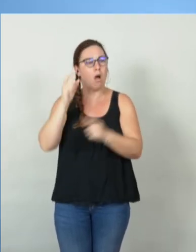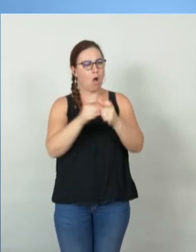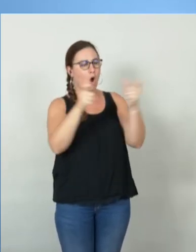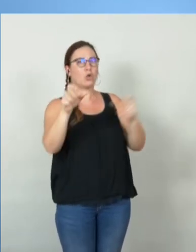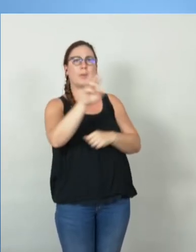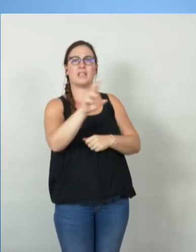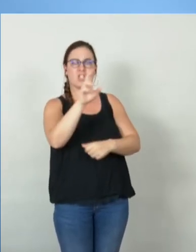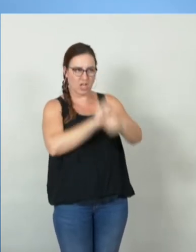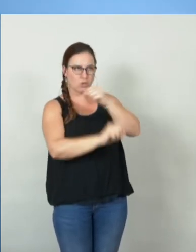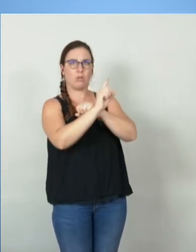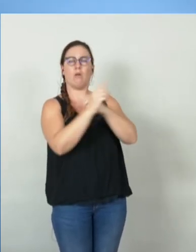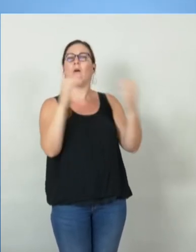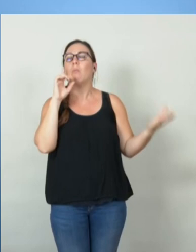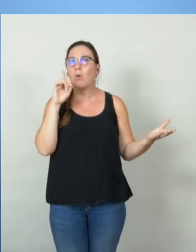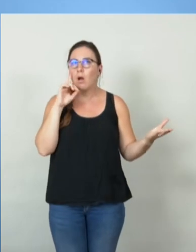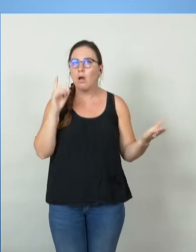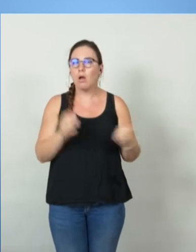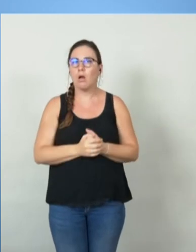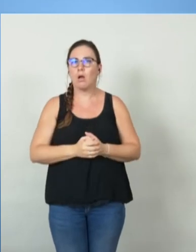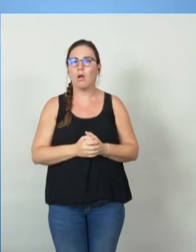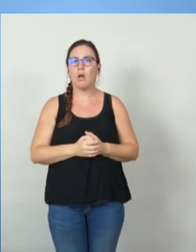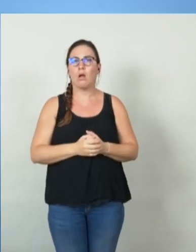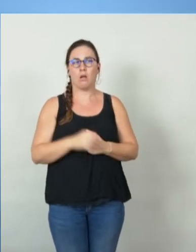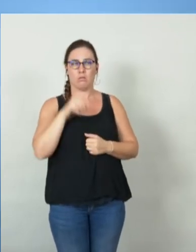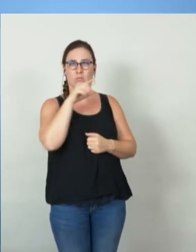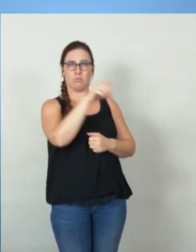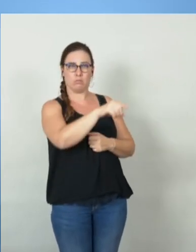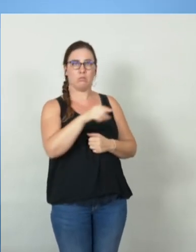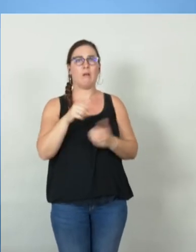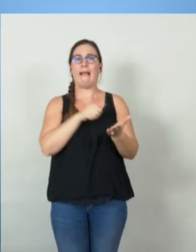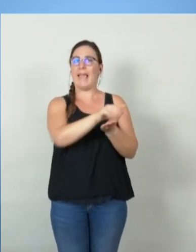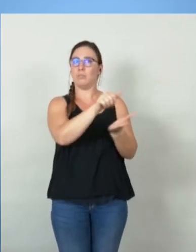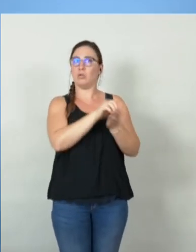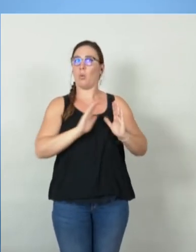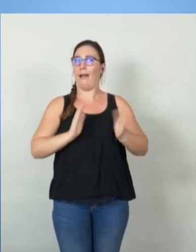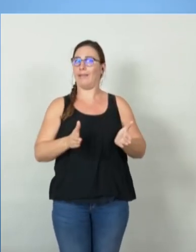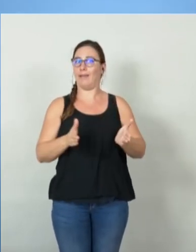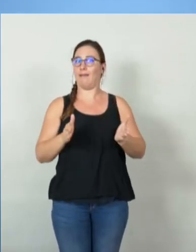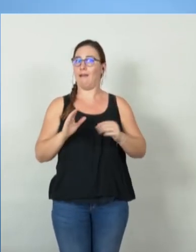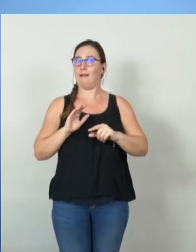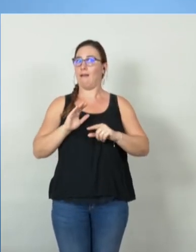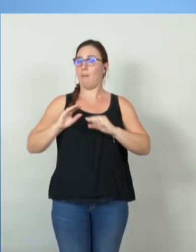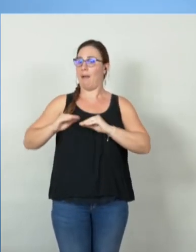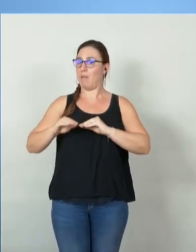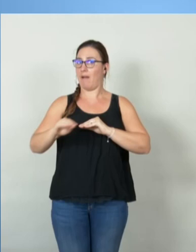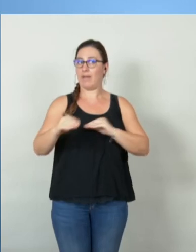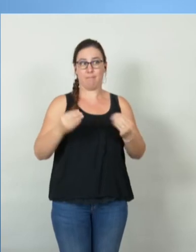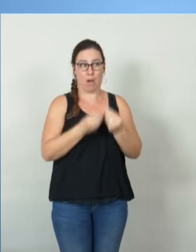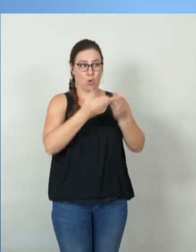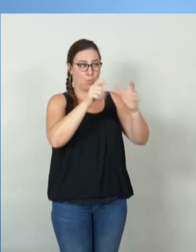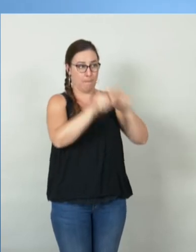est arrivé Richardson est arrivé parce que des arrêtés d'expulsion n'ont pas été fait et là c'est pauvres gens sont là